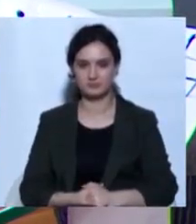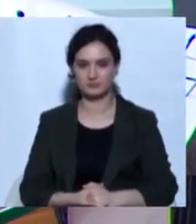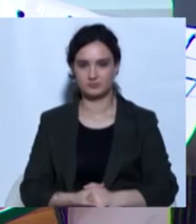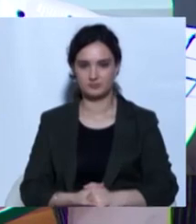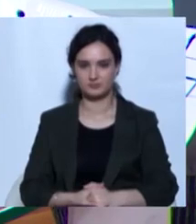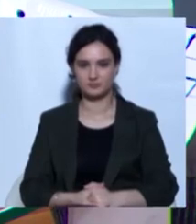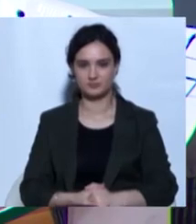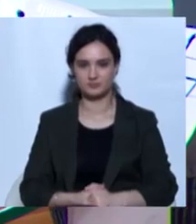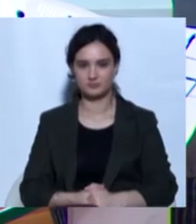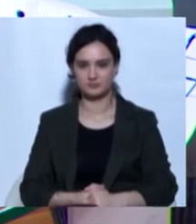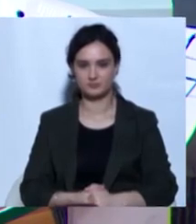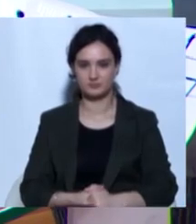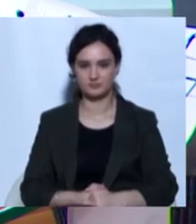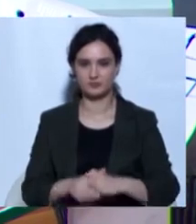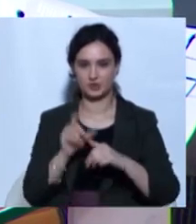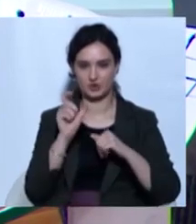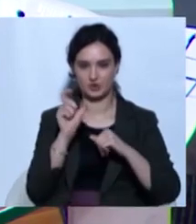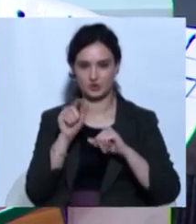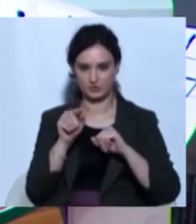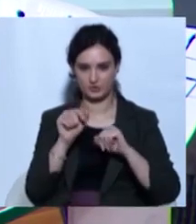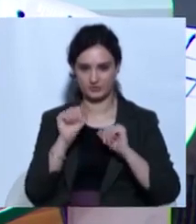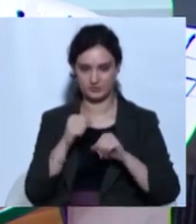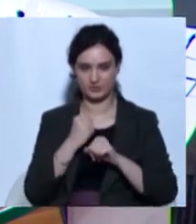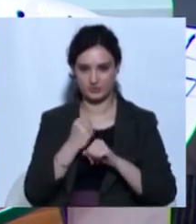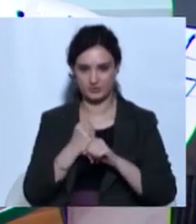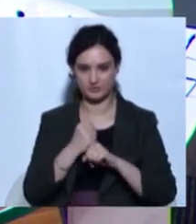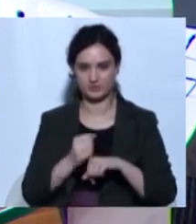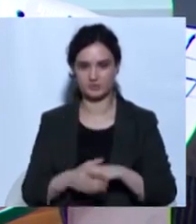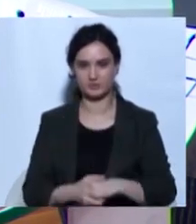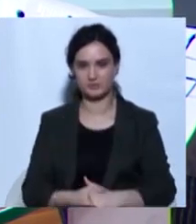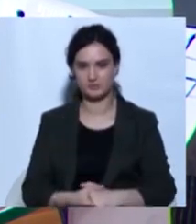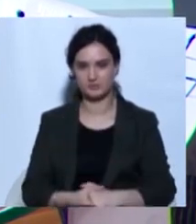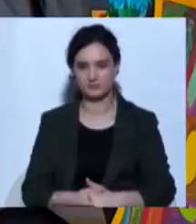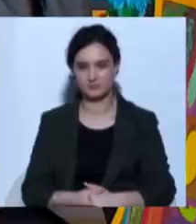აქ. ესე.